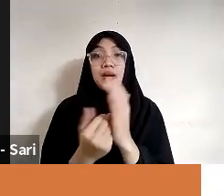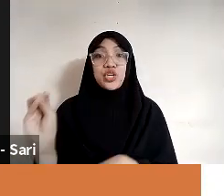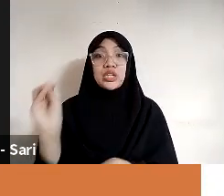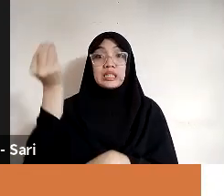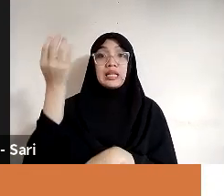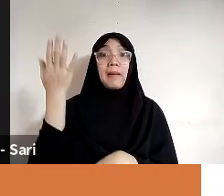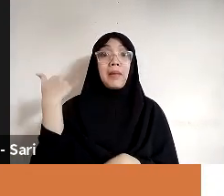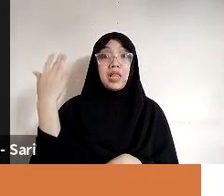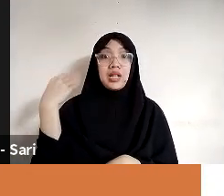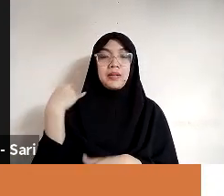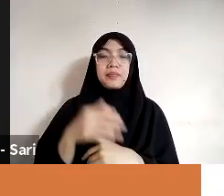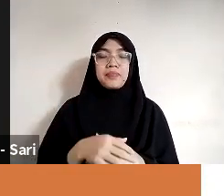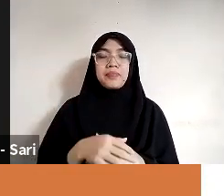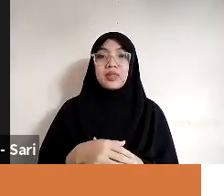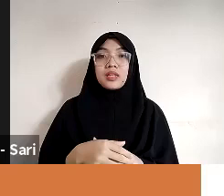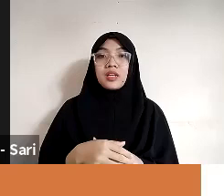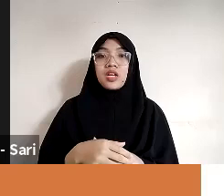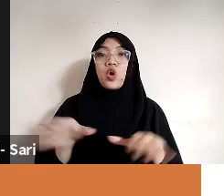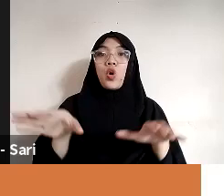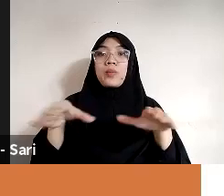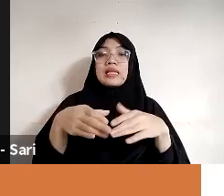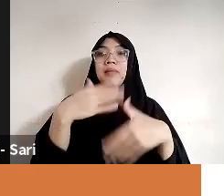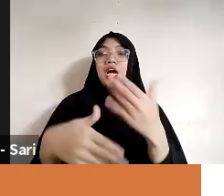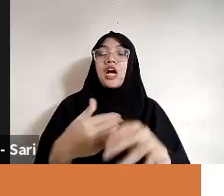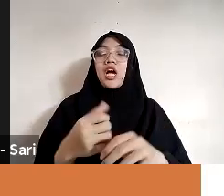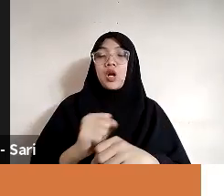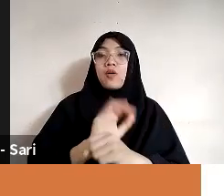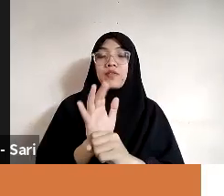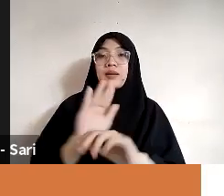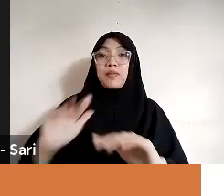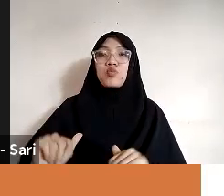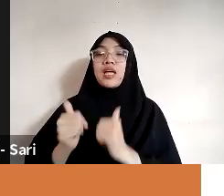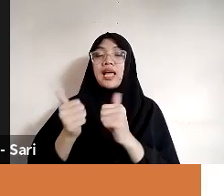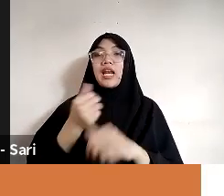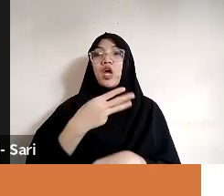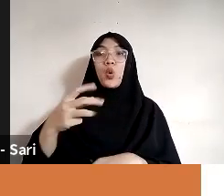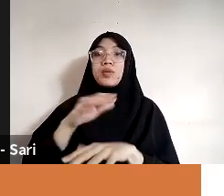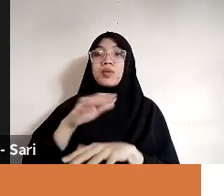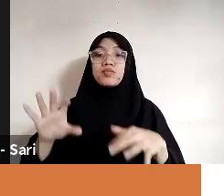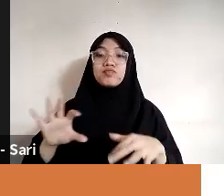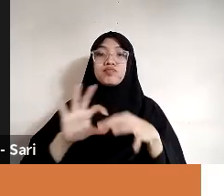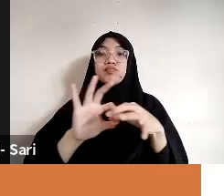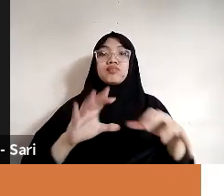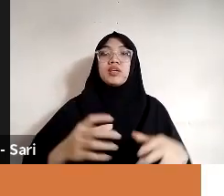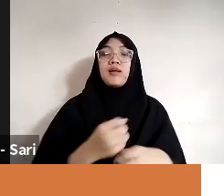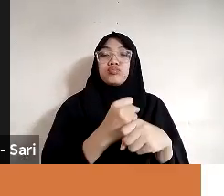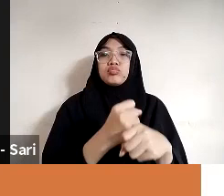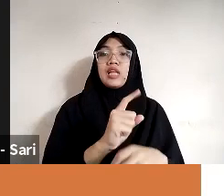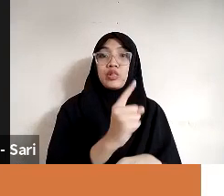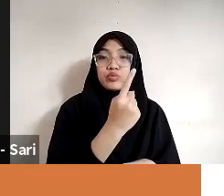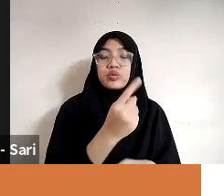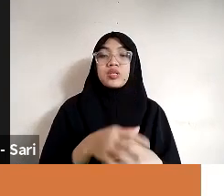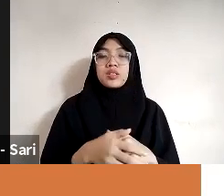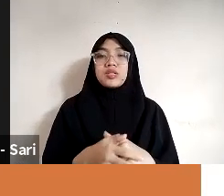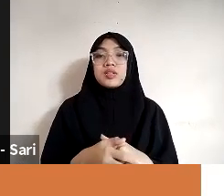mana komite penanganan COVID dan pemulihan ekonomi nasional jadi satu. Tentu saja bisa saja timbul pro kontra. Kalau